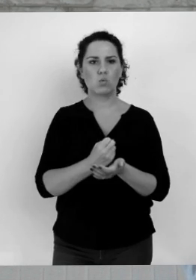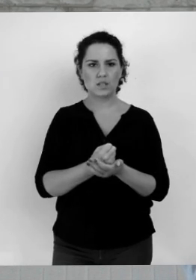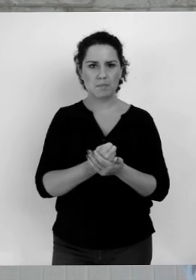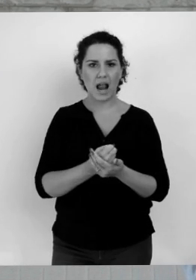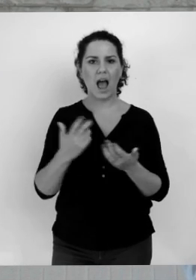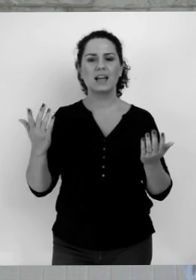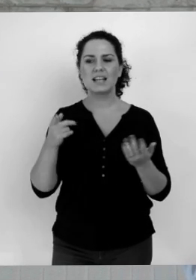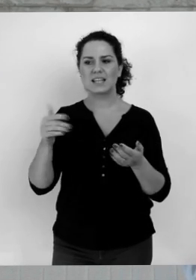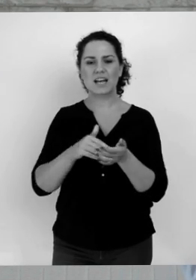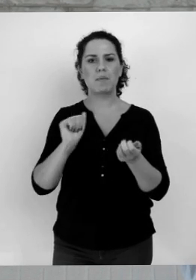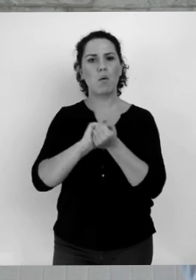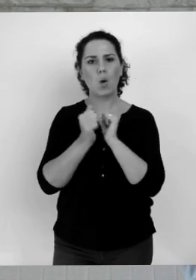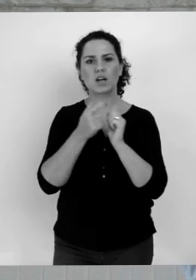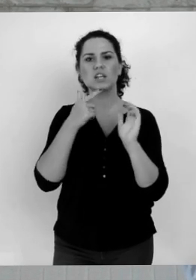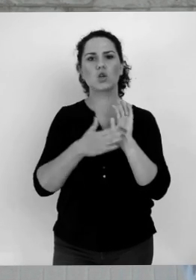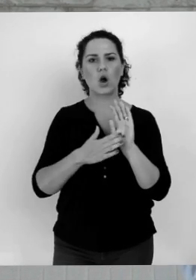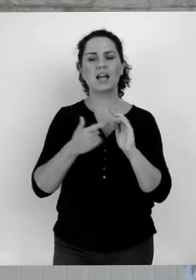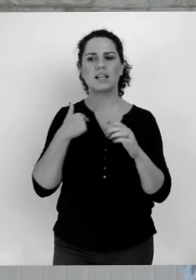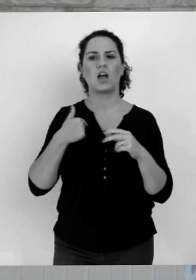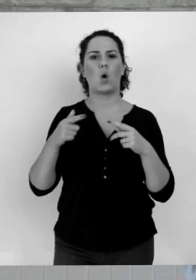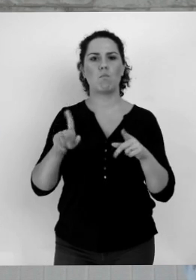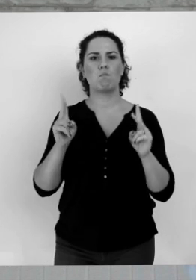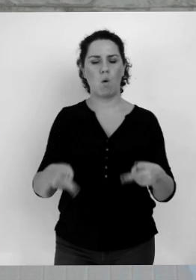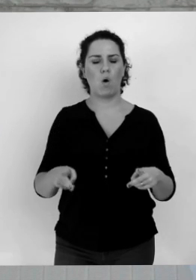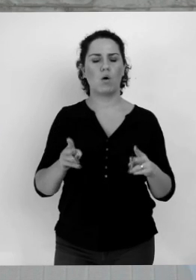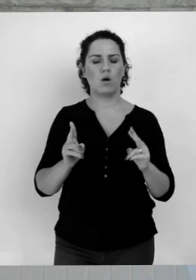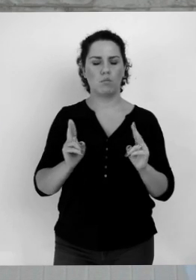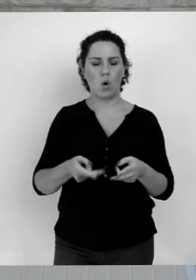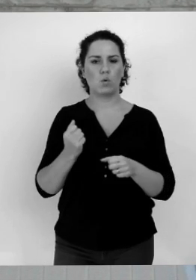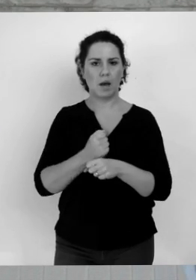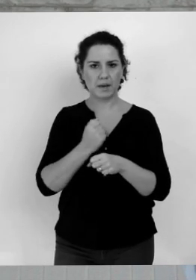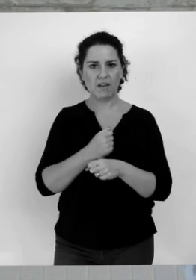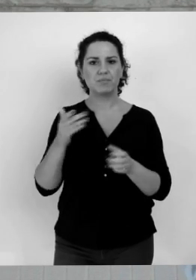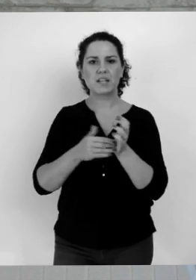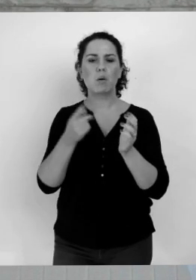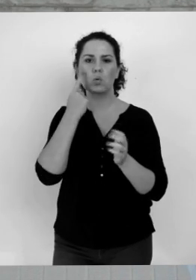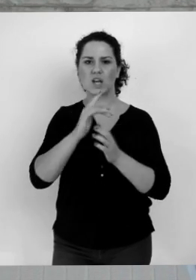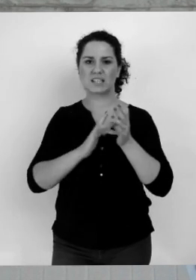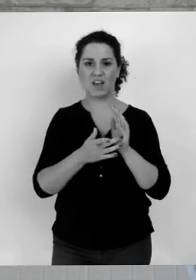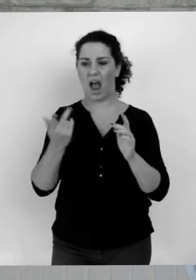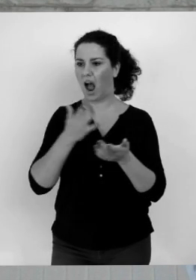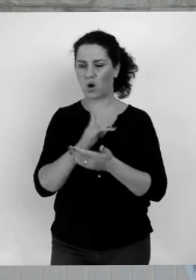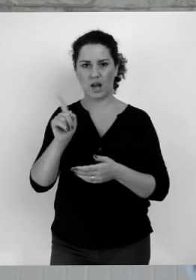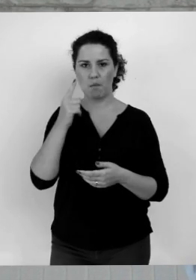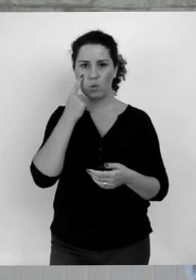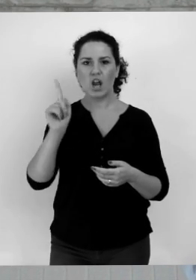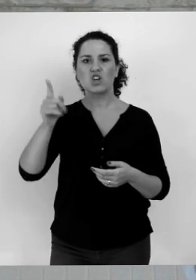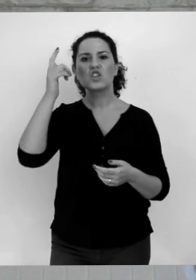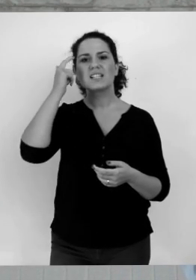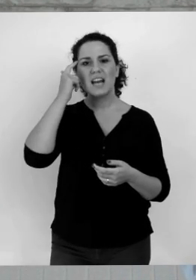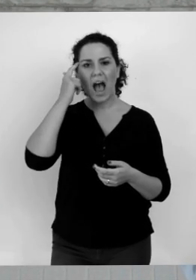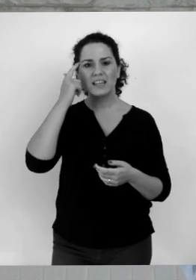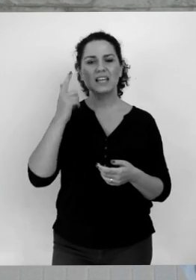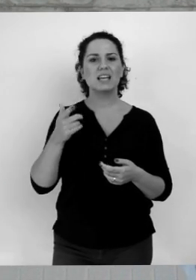se boriti i dokazati da to možeš napraviti. Trebaš pokušati sve. Ako ne pokušaš, nećeš znati da